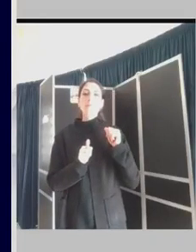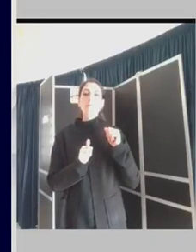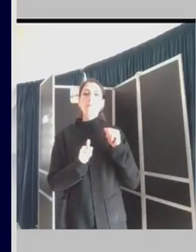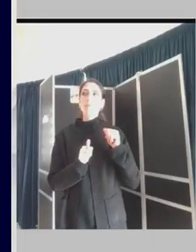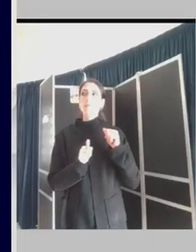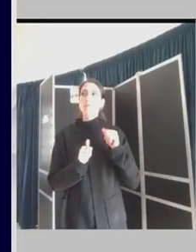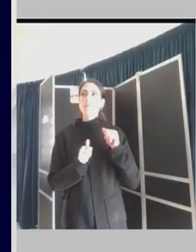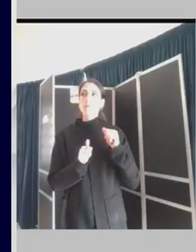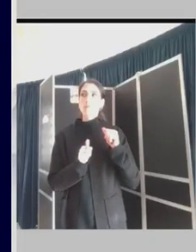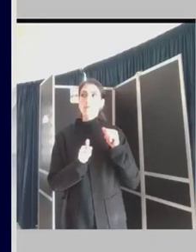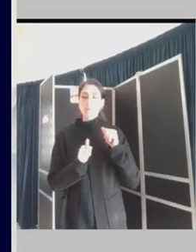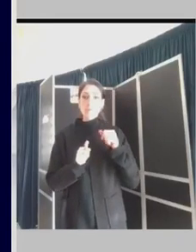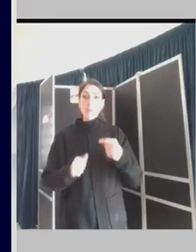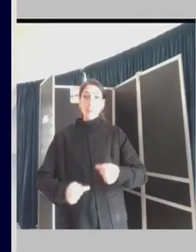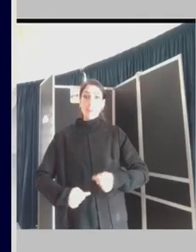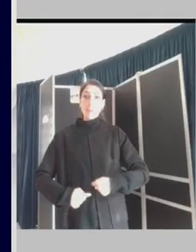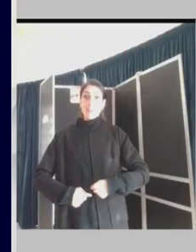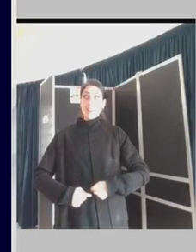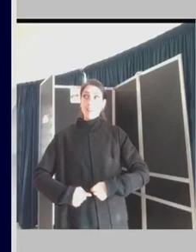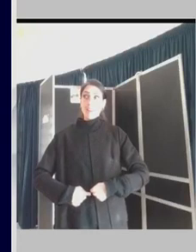c'è l'ombelicolo che sarebbe